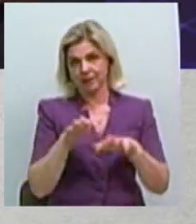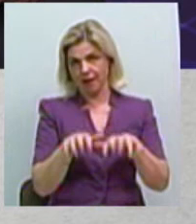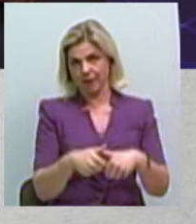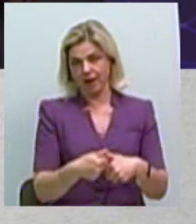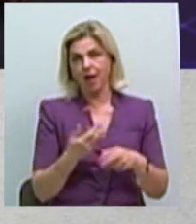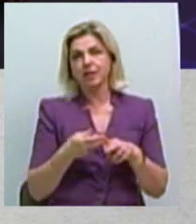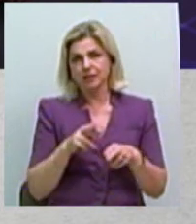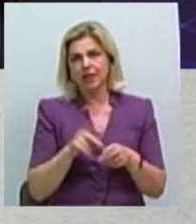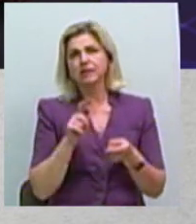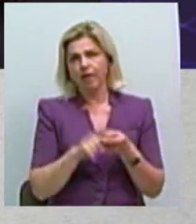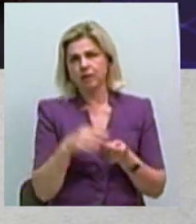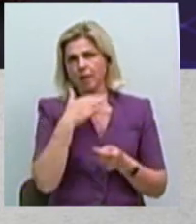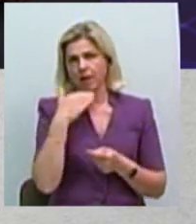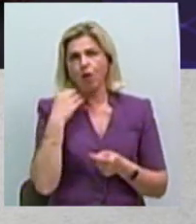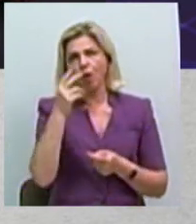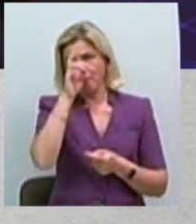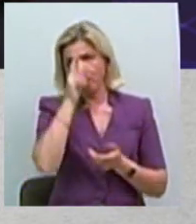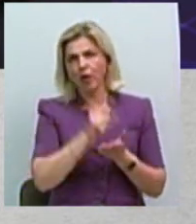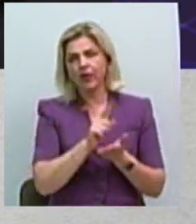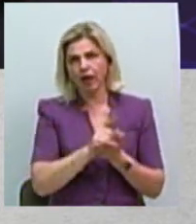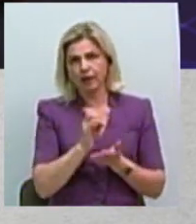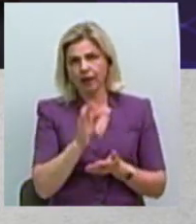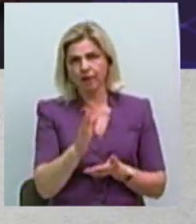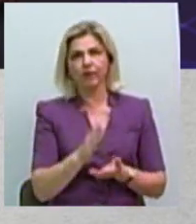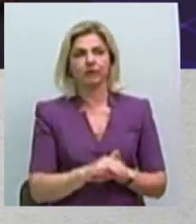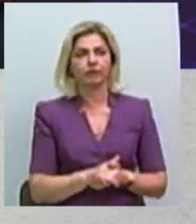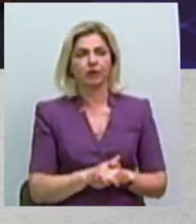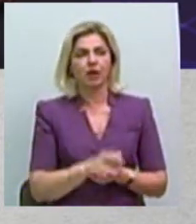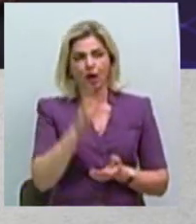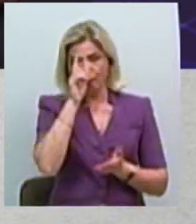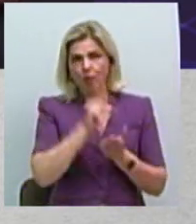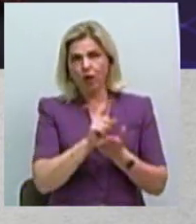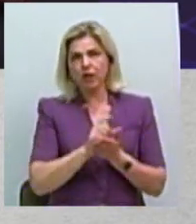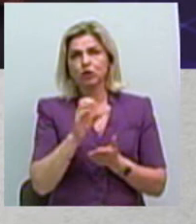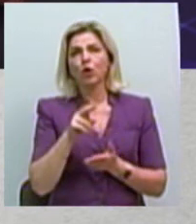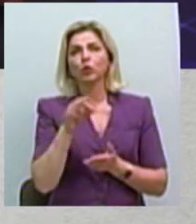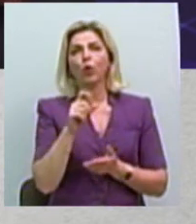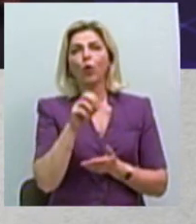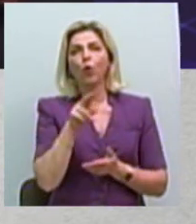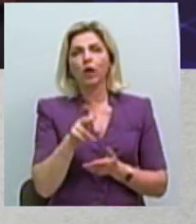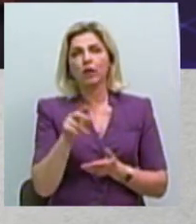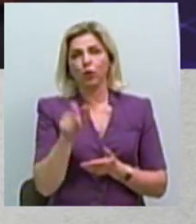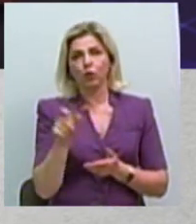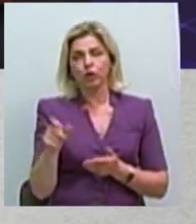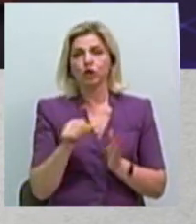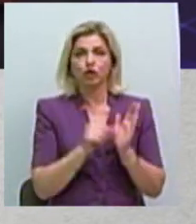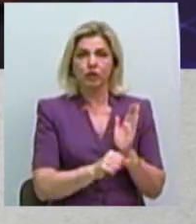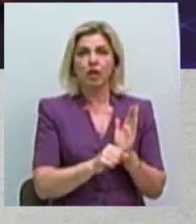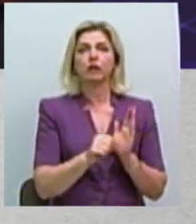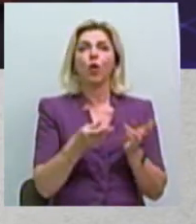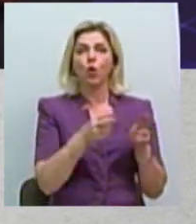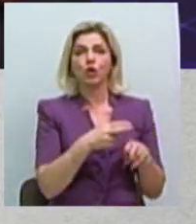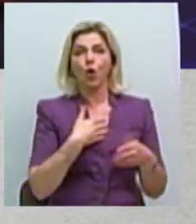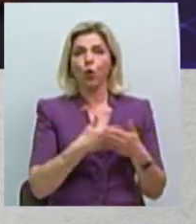багатьох податків. Як я вже сказав, там було написано, податок з доходів фізичних осіб, зараз це 60 на 40. 60 залишається в